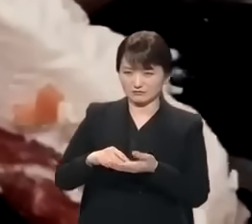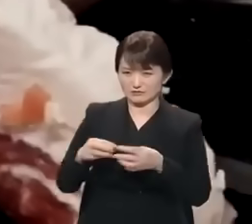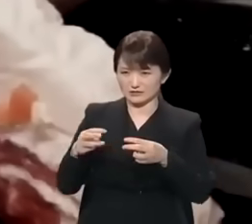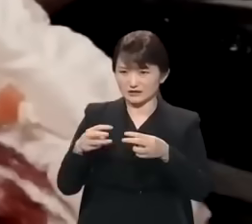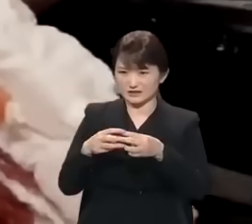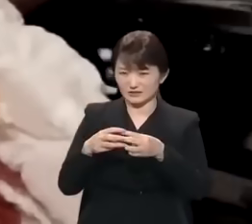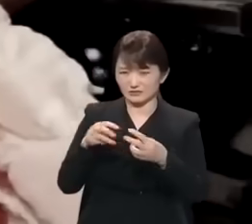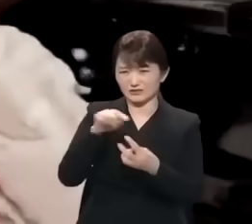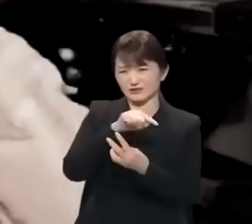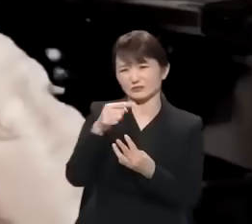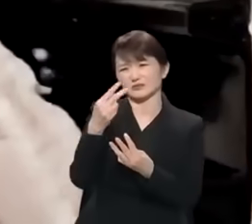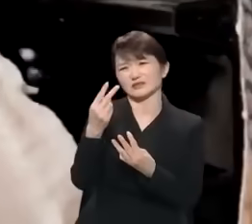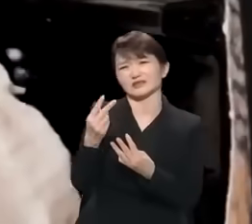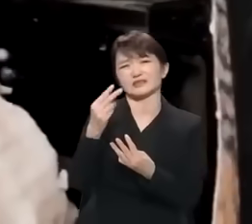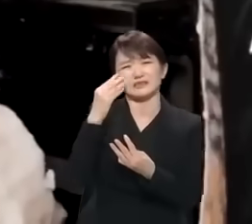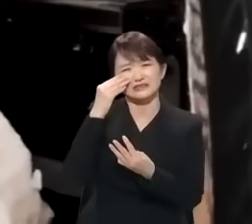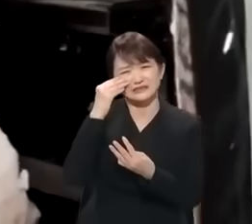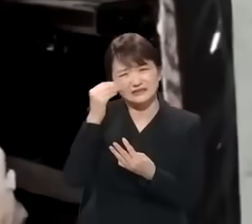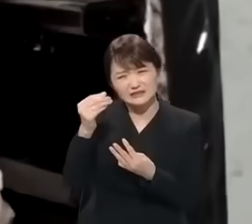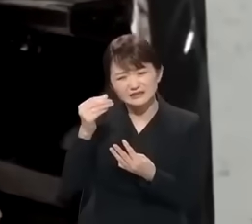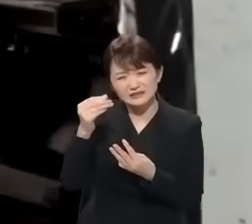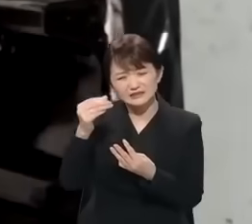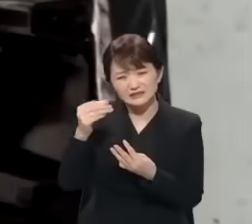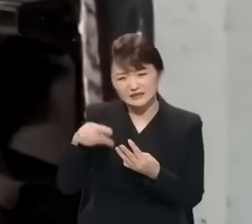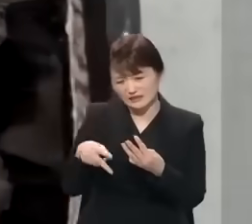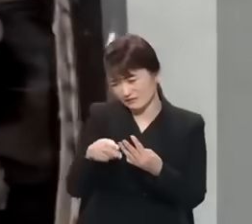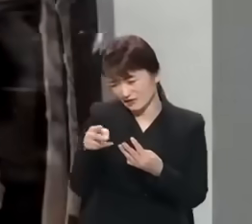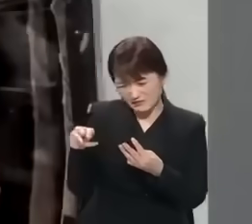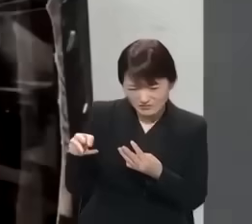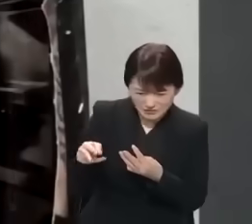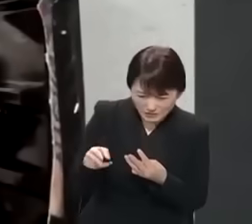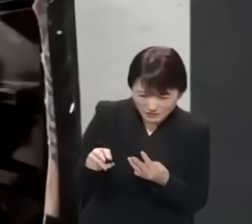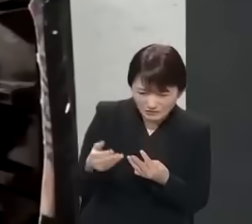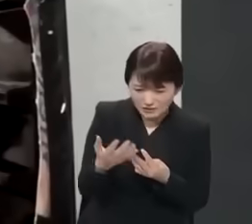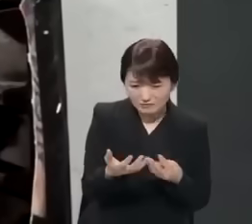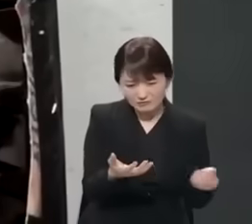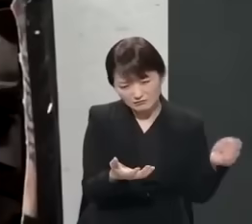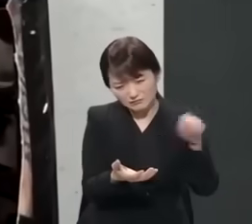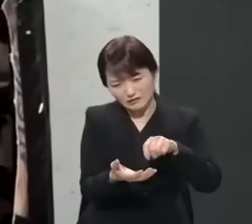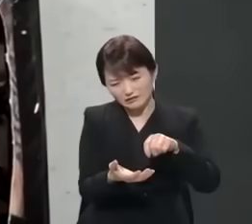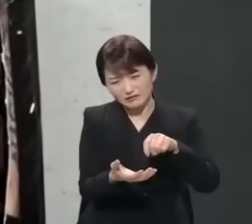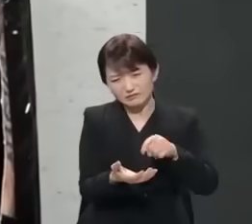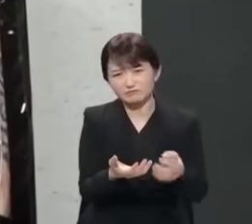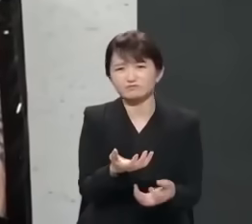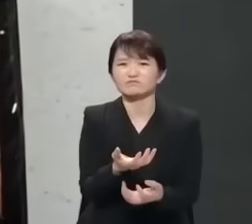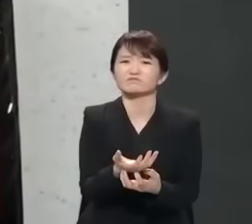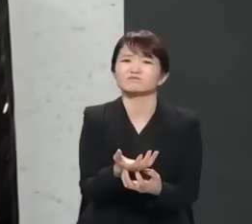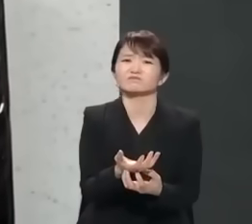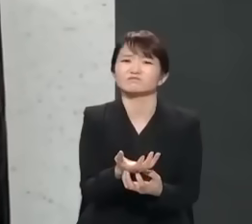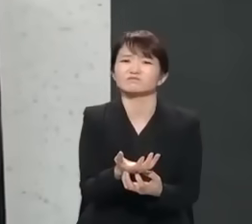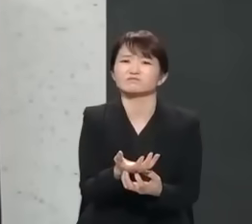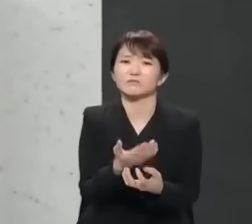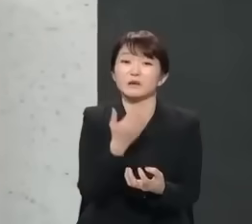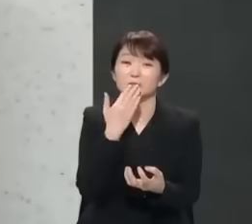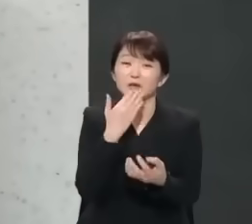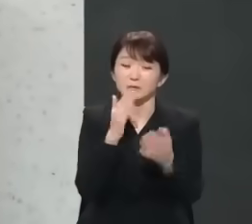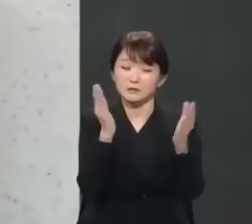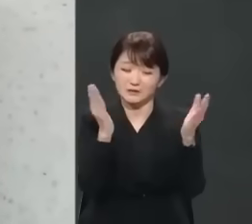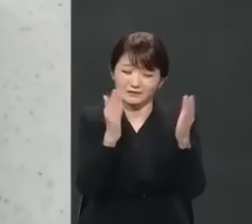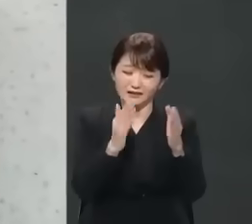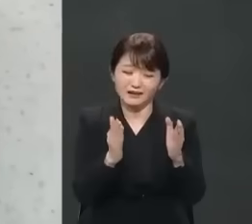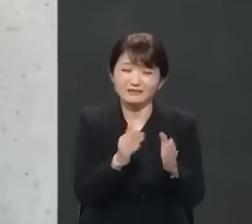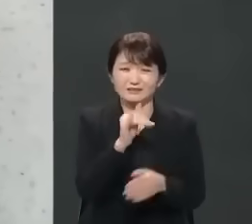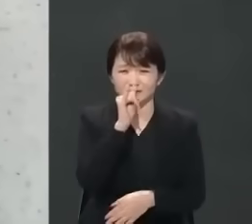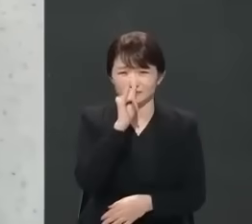정도가 비교했다 그러니까 저거 뛰어내 어 실제로 먹 먹으면은 굉장히 어떻게 보면 뭐 다이어트 할 수 있는 그런 상황이